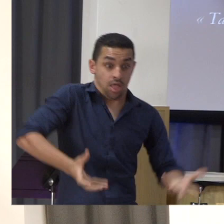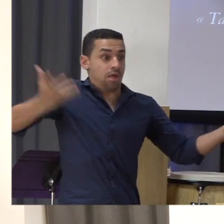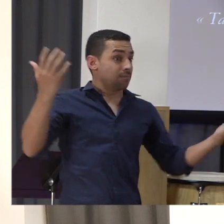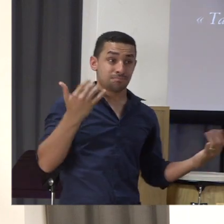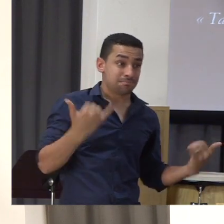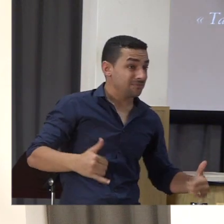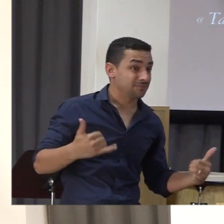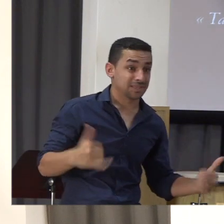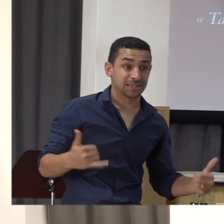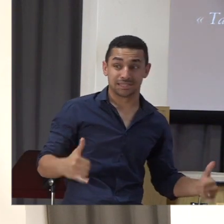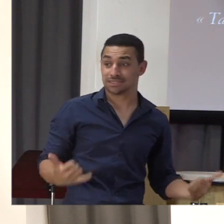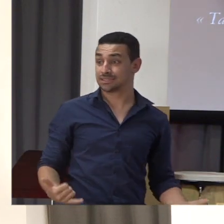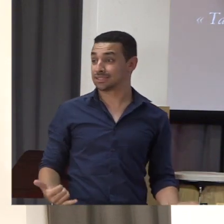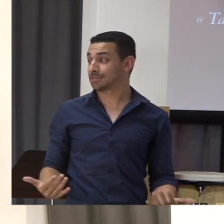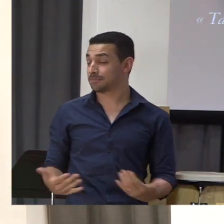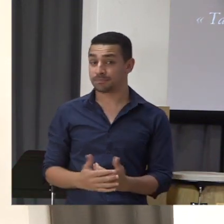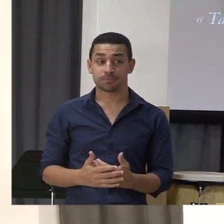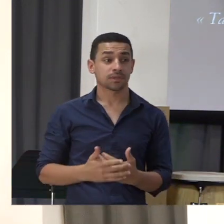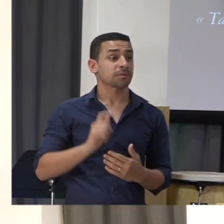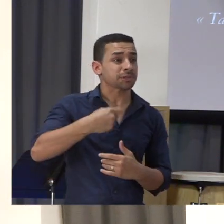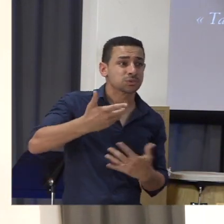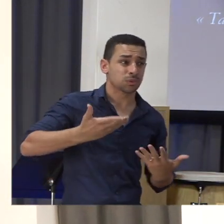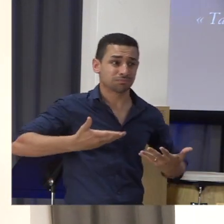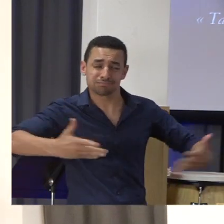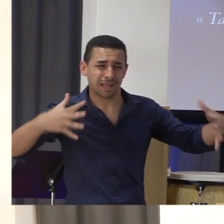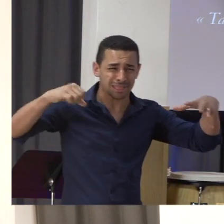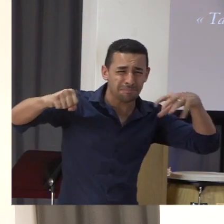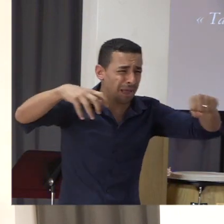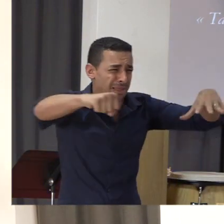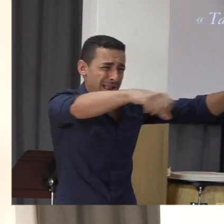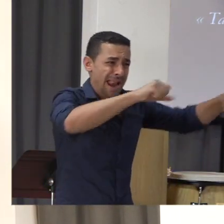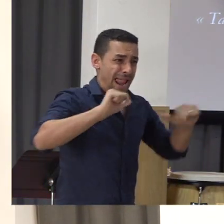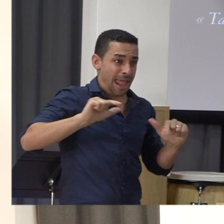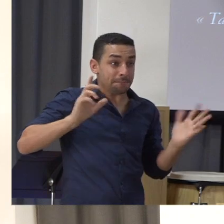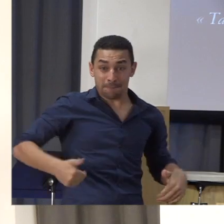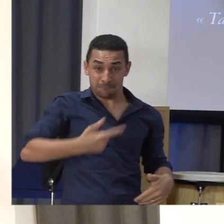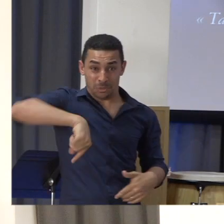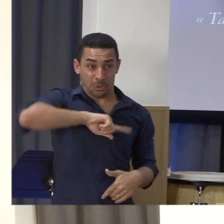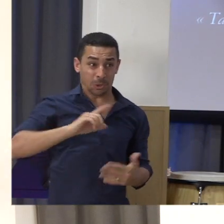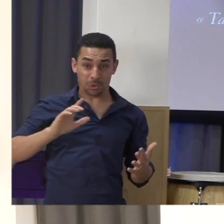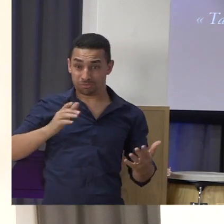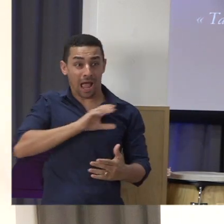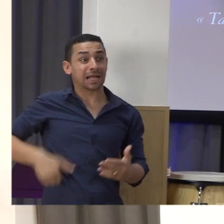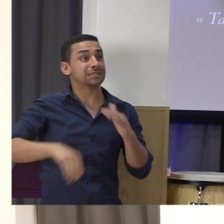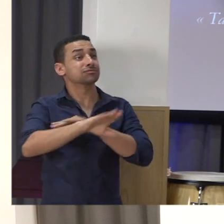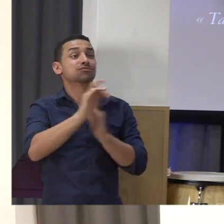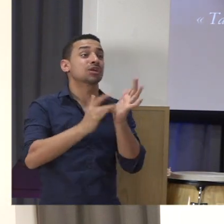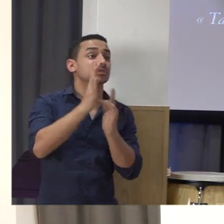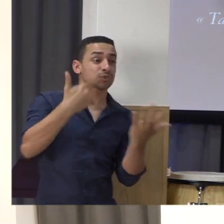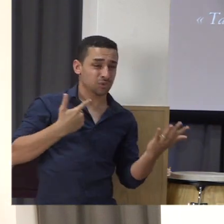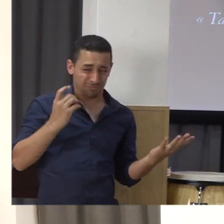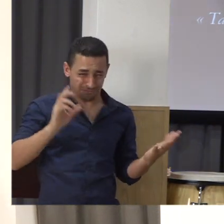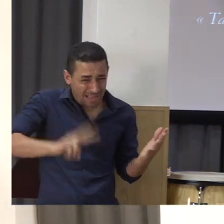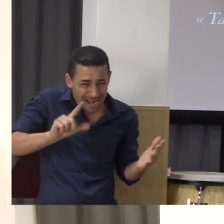dans ce monde. Et partout il y a des ténèbres. Raison pour laquelle même nous qui avons cru en Christ depuis des années, nous